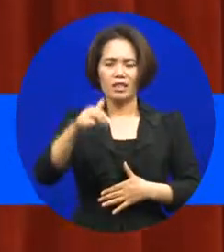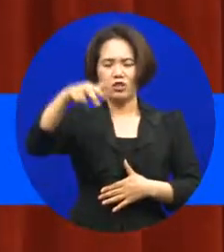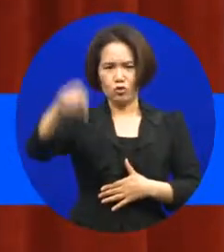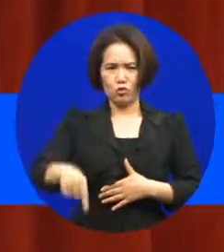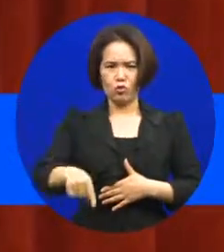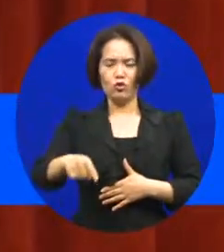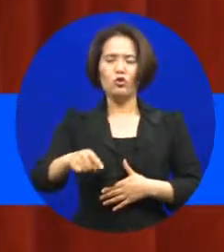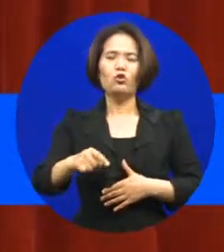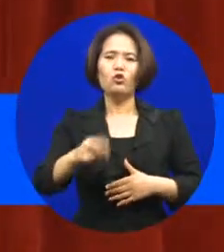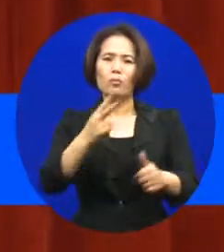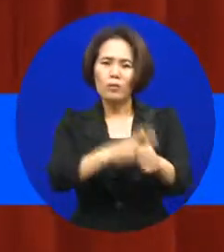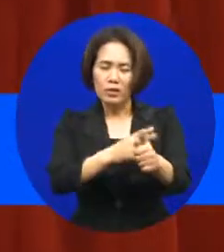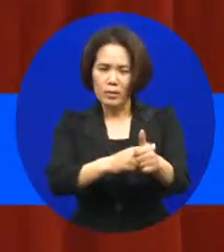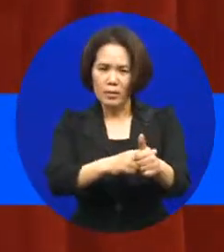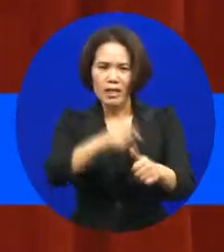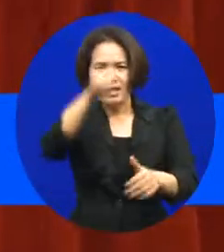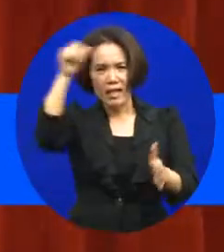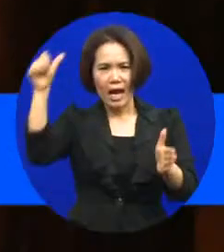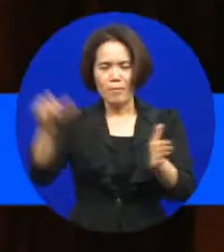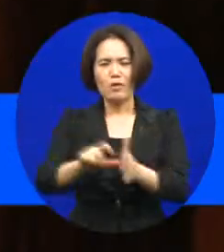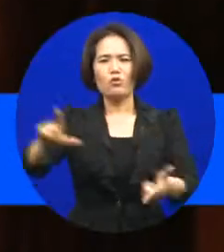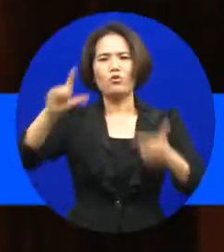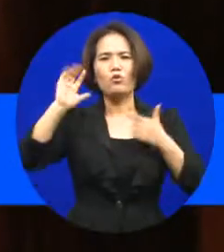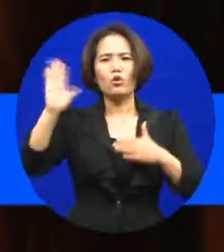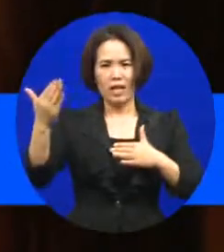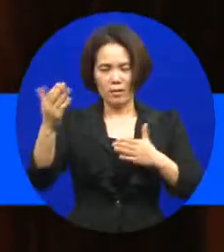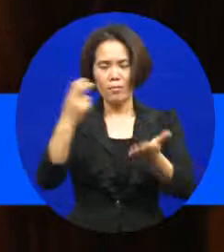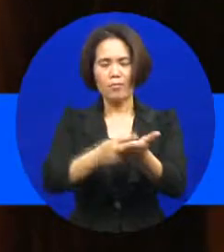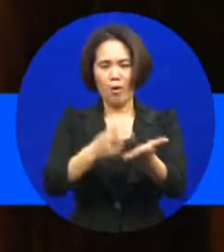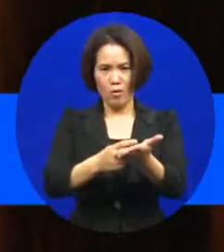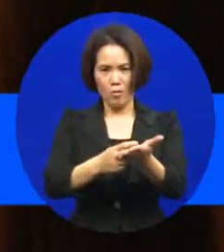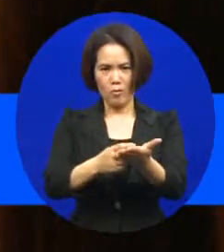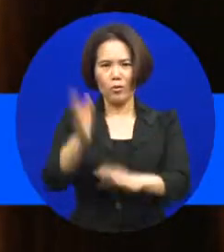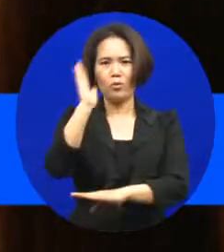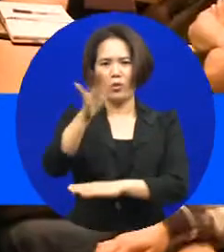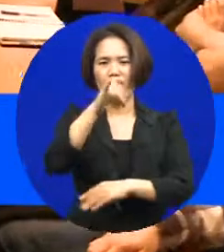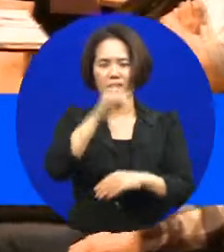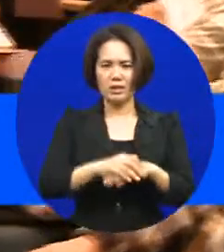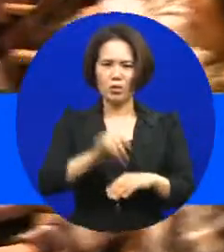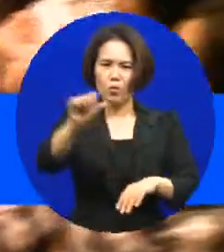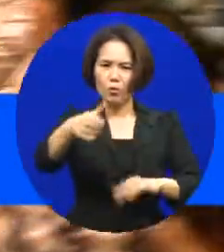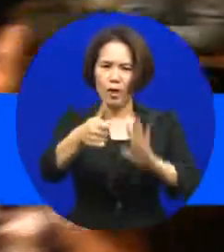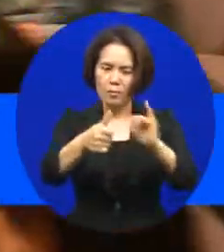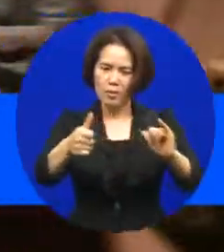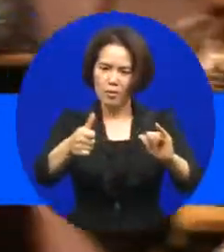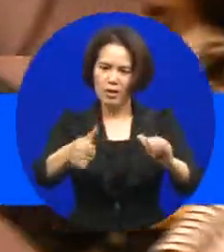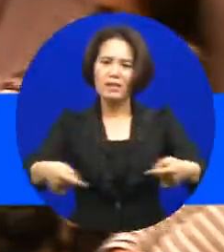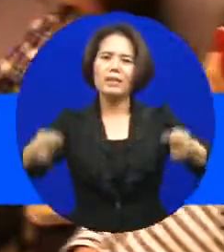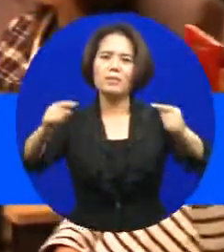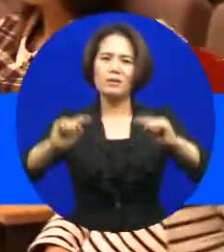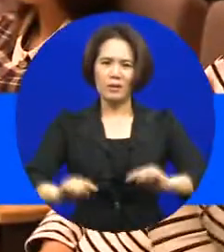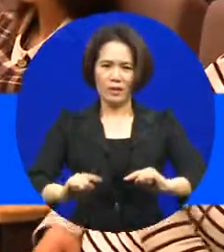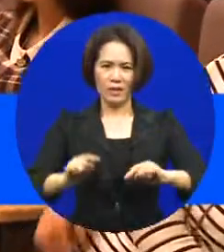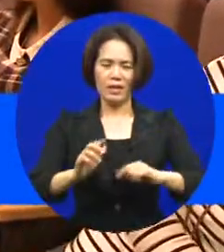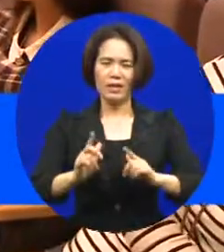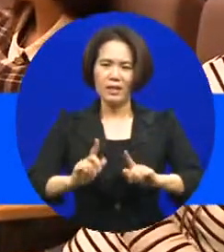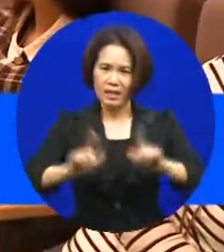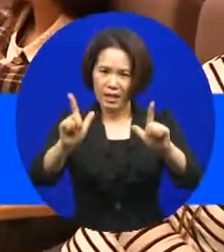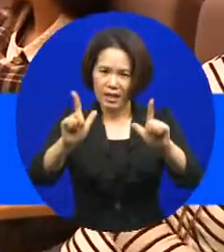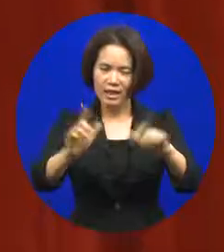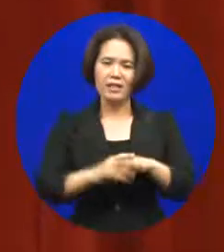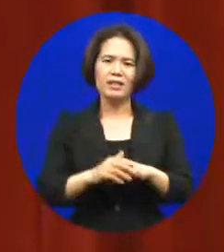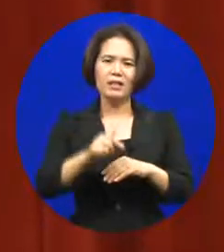삶의 주인공이 되는 법을 주제로 한 강연으로 시청 에이스홀에서 열렸습니다. 500여 명의 시민이 참석한 가운데 열린